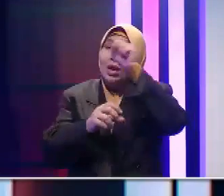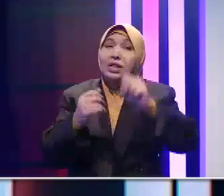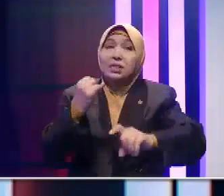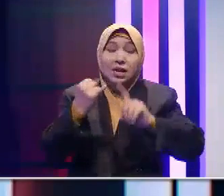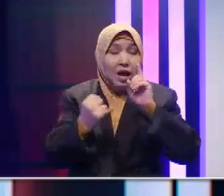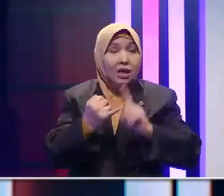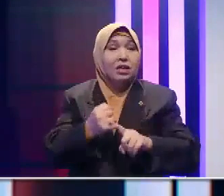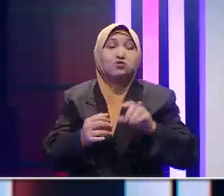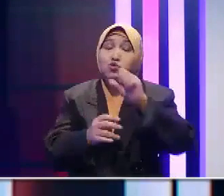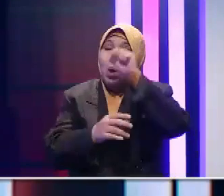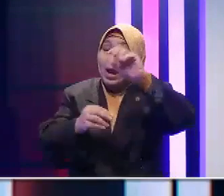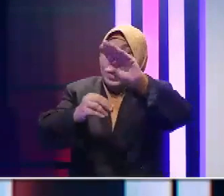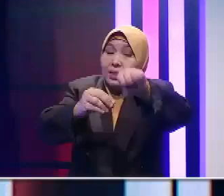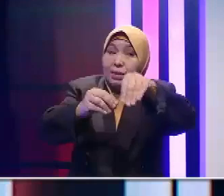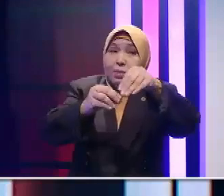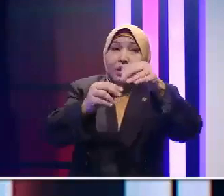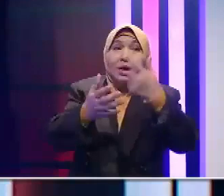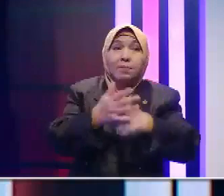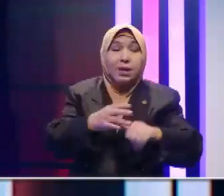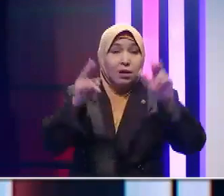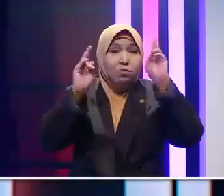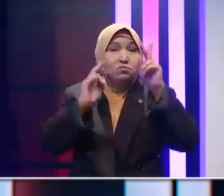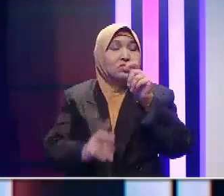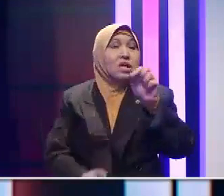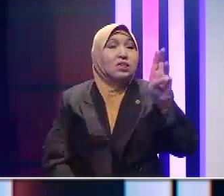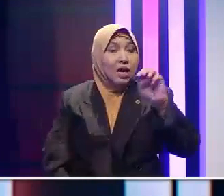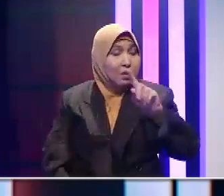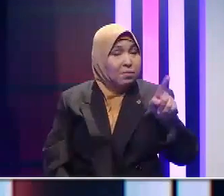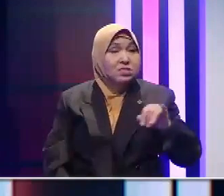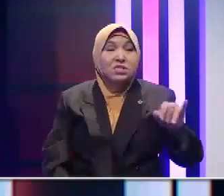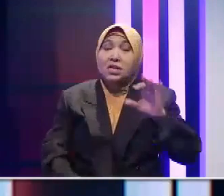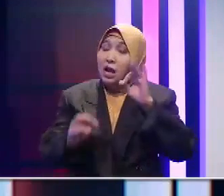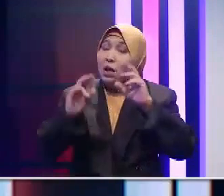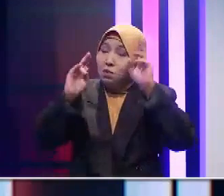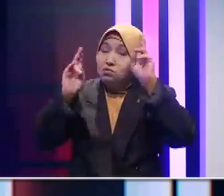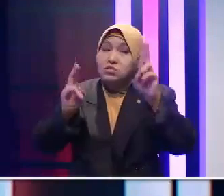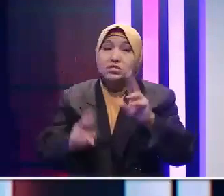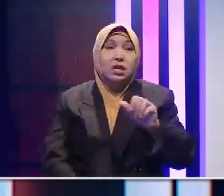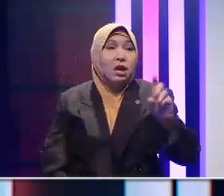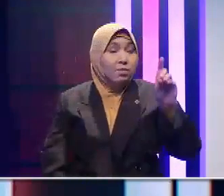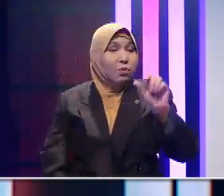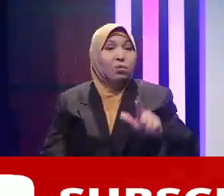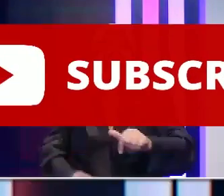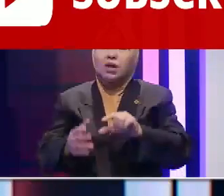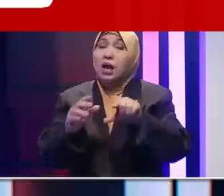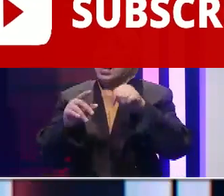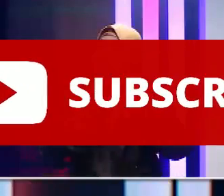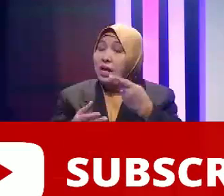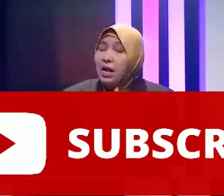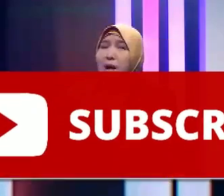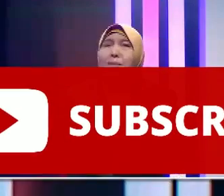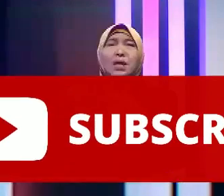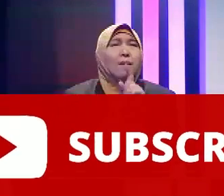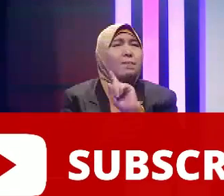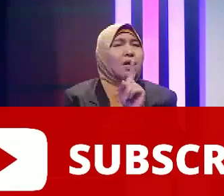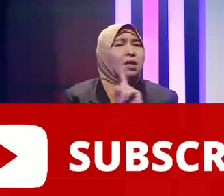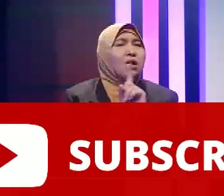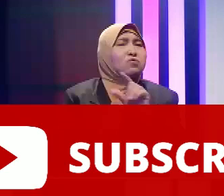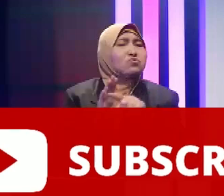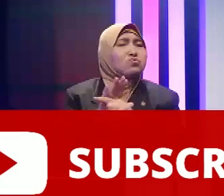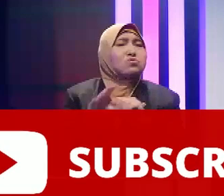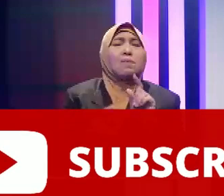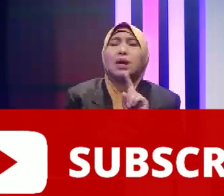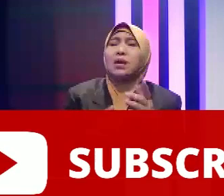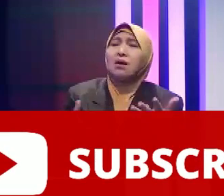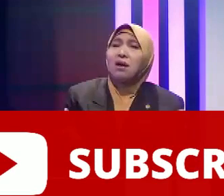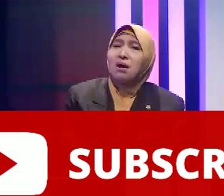saja, soalan tambahan daripada Ustaz Tarmizi tadi. Kalau Ustaz Abdul Ghani baca Quran, apa yang favorite, yang mana yang mungkin Ustaz Abdul Ghani suka